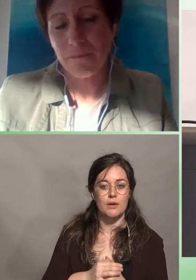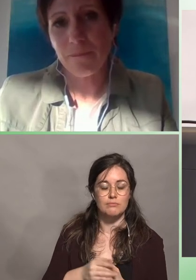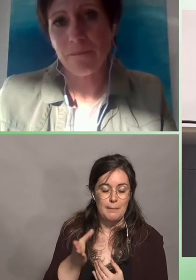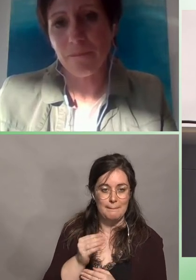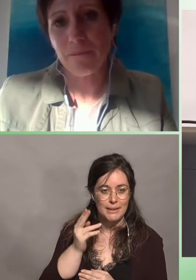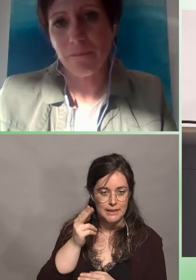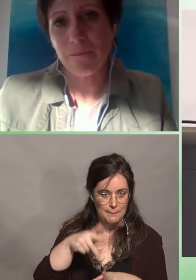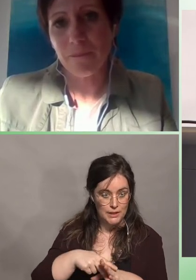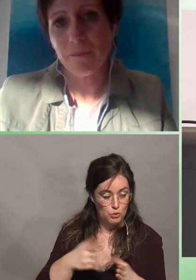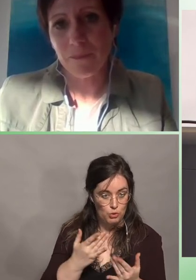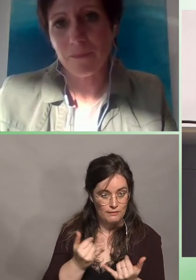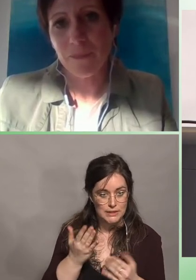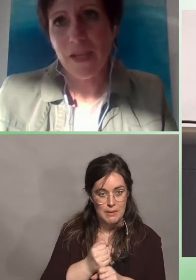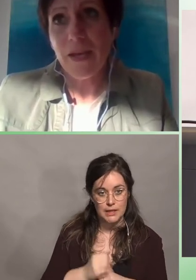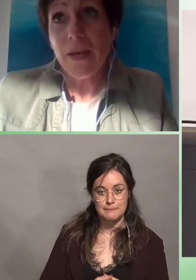eben mit Behinderung gemacht?